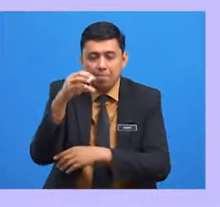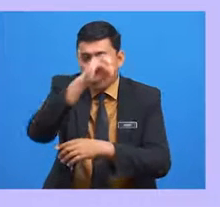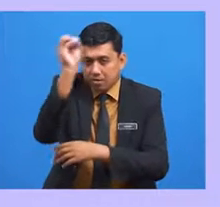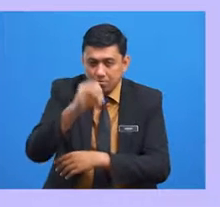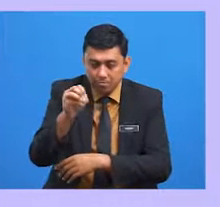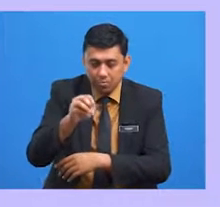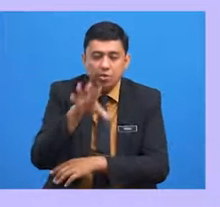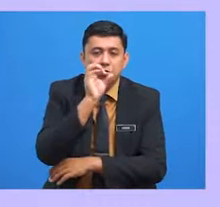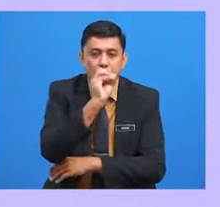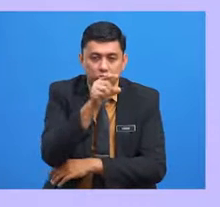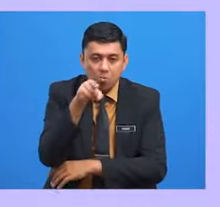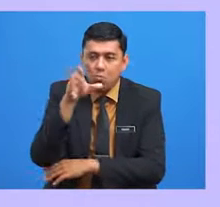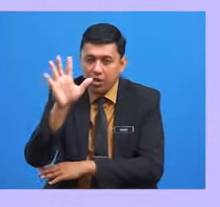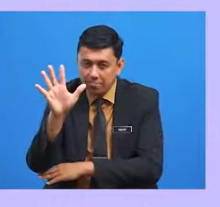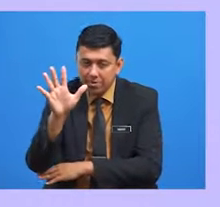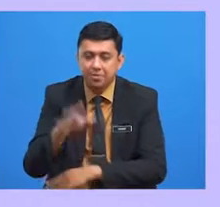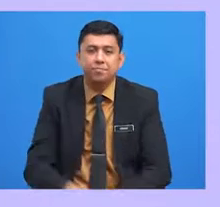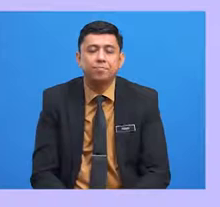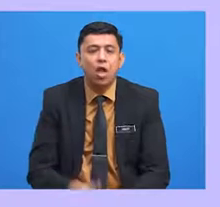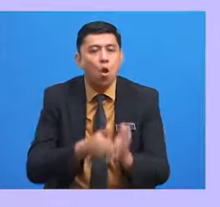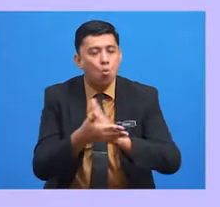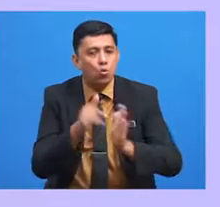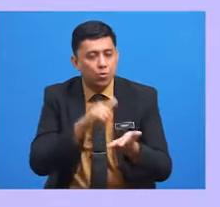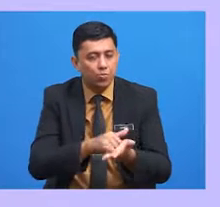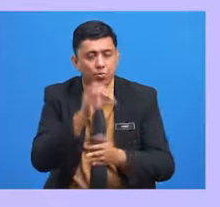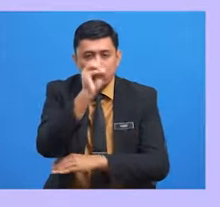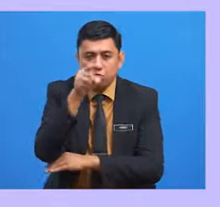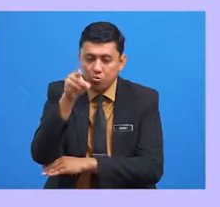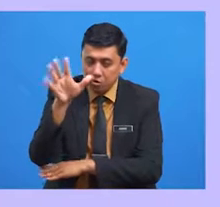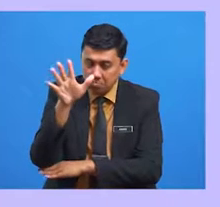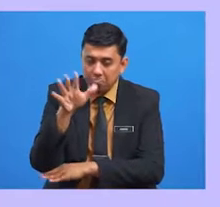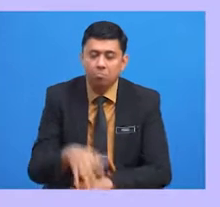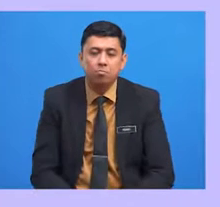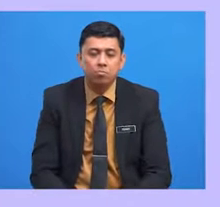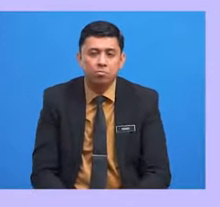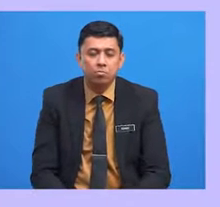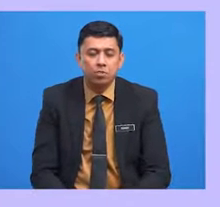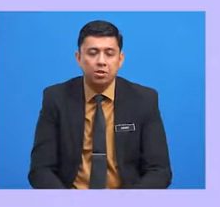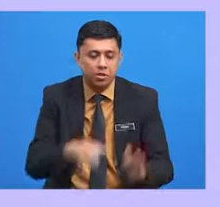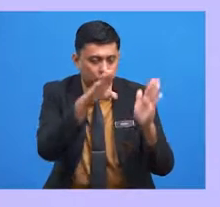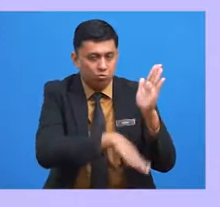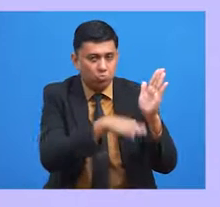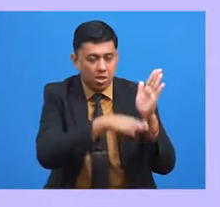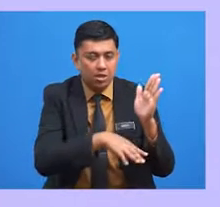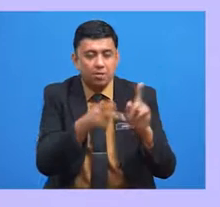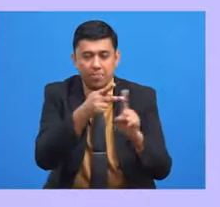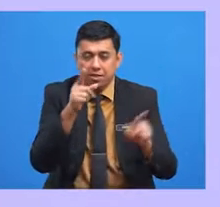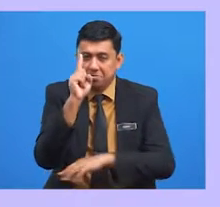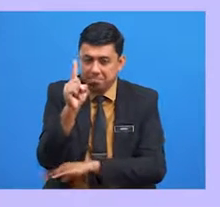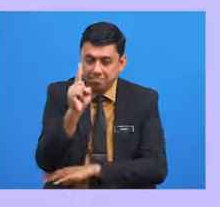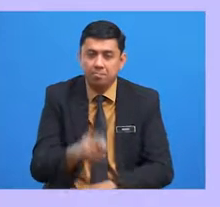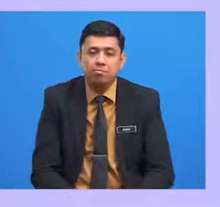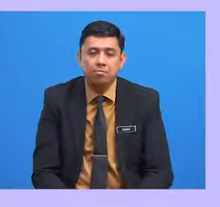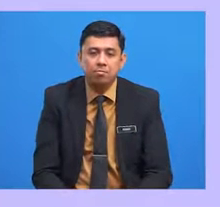jawapan 0.5. Oleh itu, 0.5 merupakan kurang daripada 1 dan